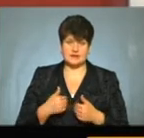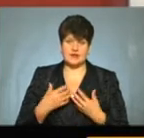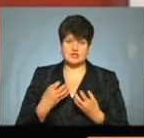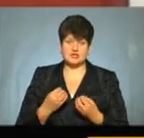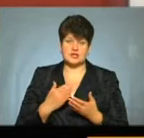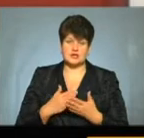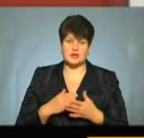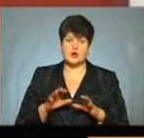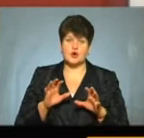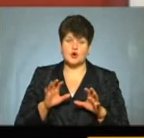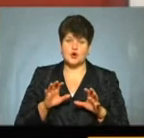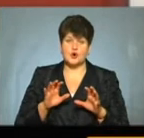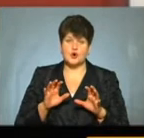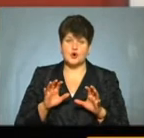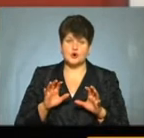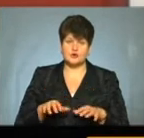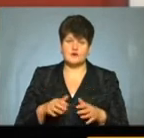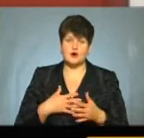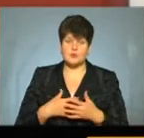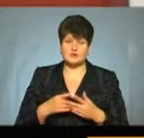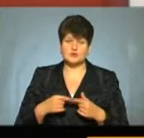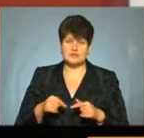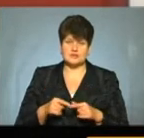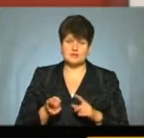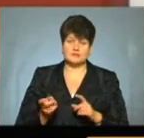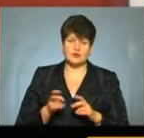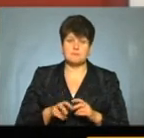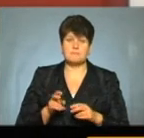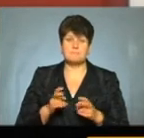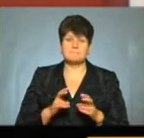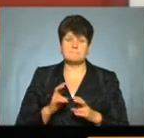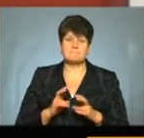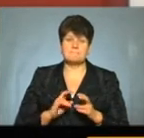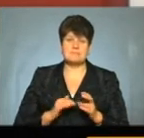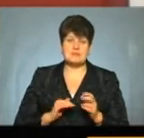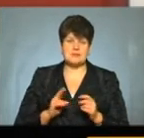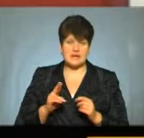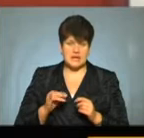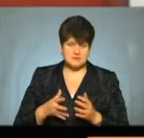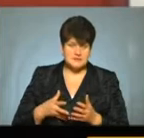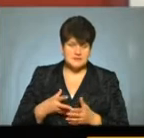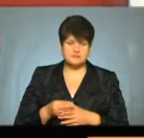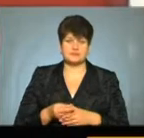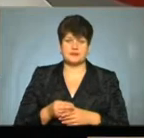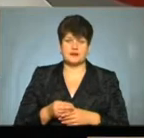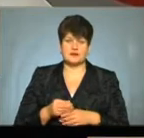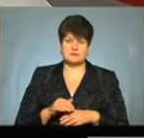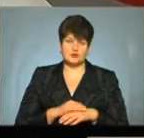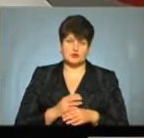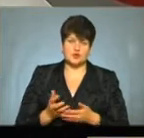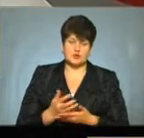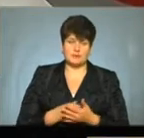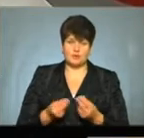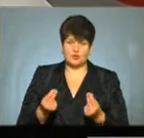громадської організації підприємців Галичини, до нас долучаються і підприємці, і ми завдяки благочинності отримуємо ці кошти.